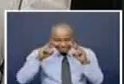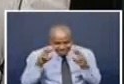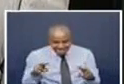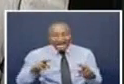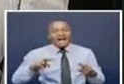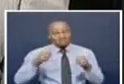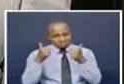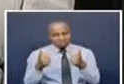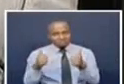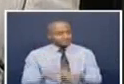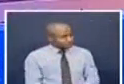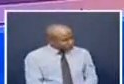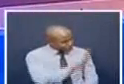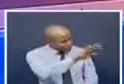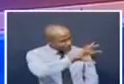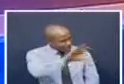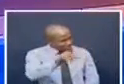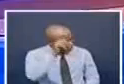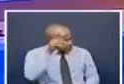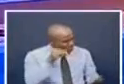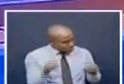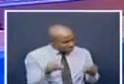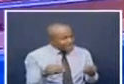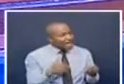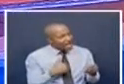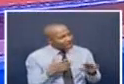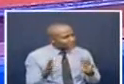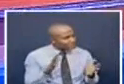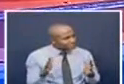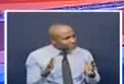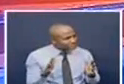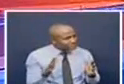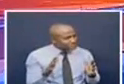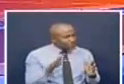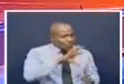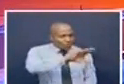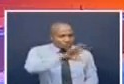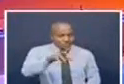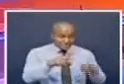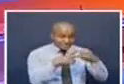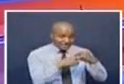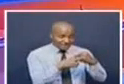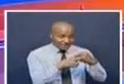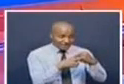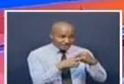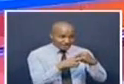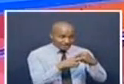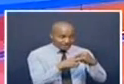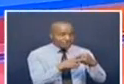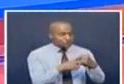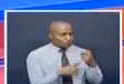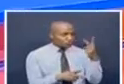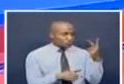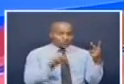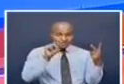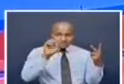atafurahia. Katika kaunti yako bila shaka kuna takriban maeneo bunge 7 kama itakuwa sijakosea, na maeneo bunge mawili, Teso